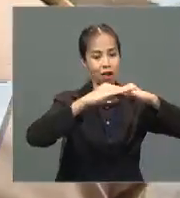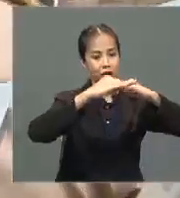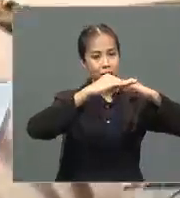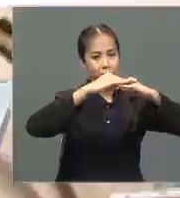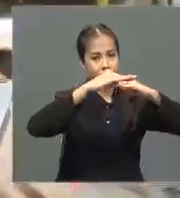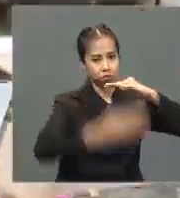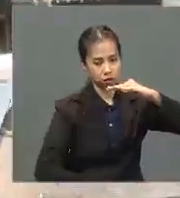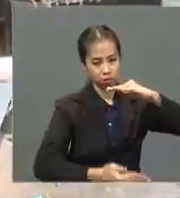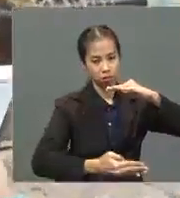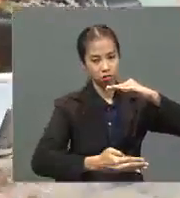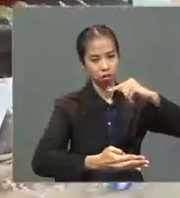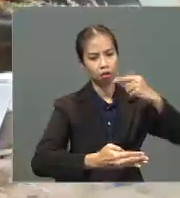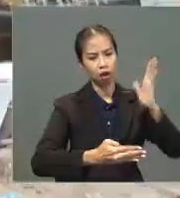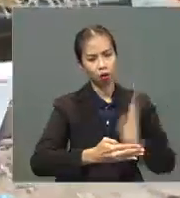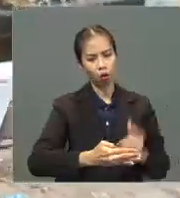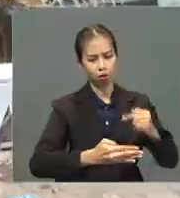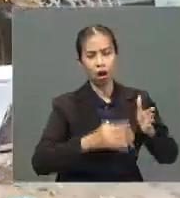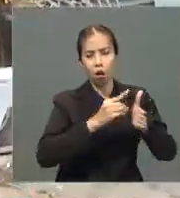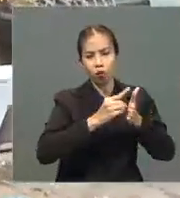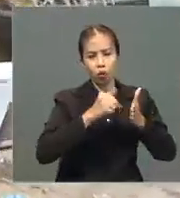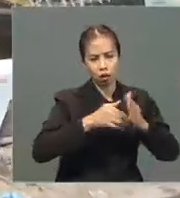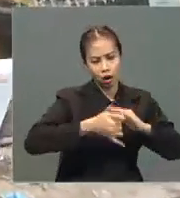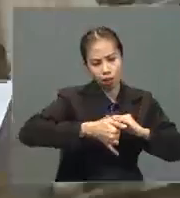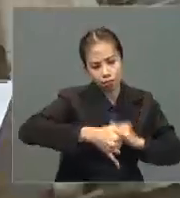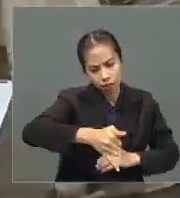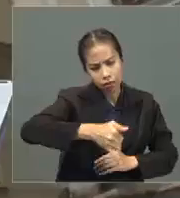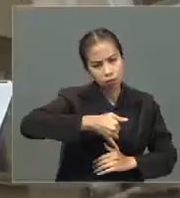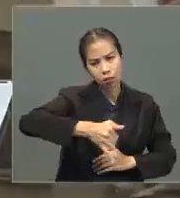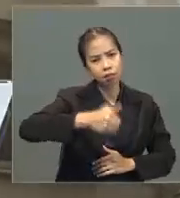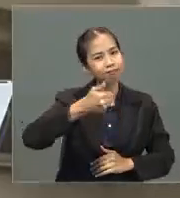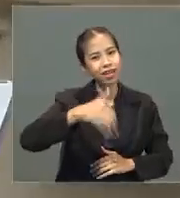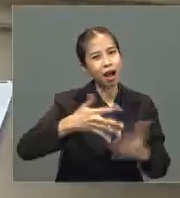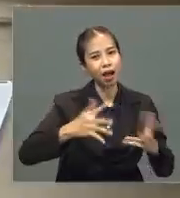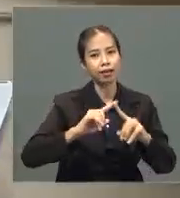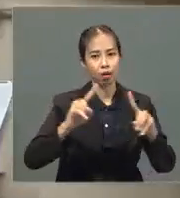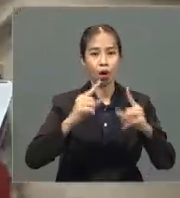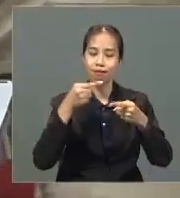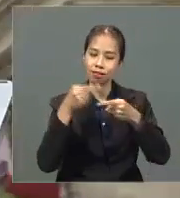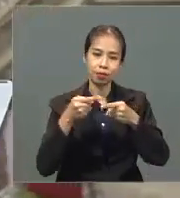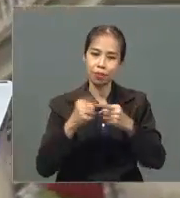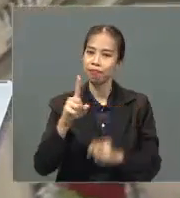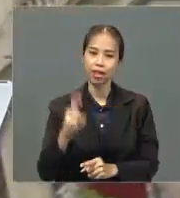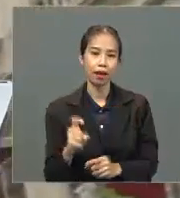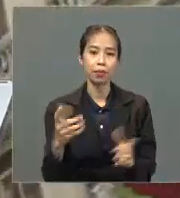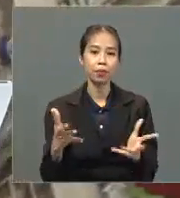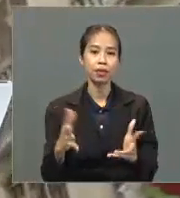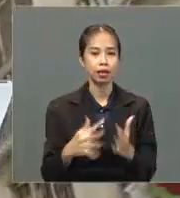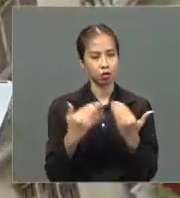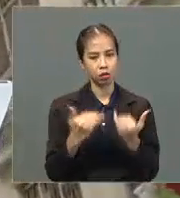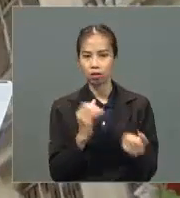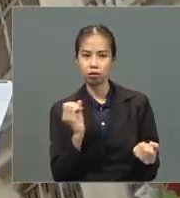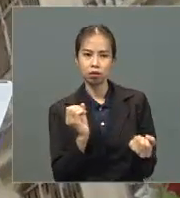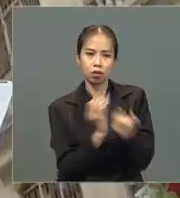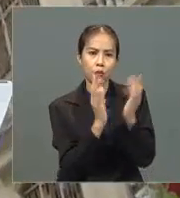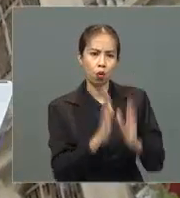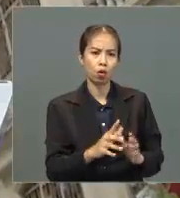ทำให้ปิดทางเข้าออกของผู้ที่พักอาศัยอยู่ด้านล่างแต่ไม่มีผู้ได้รับบาดเจ็บและเสียชีวิตยืนยันนะคะก็ไม่ส่งผล